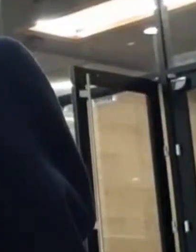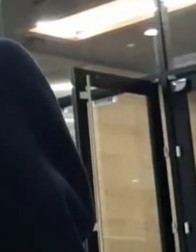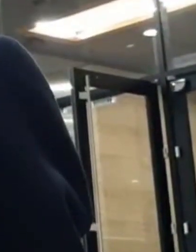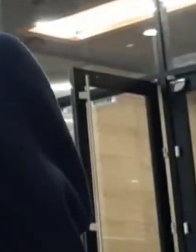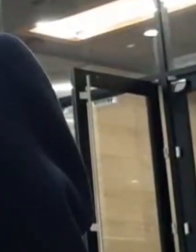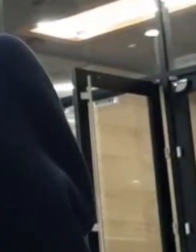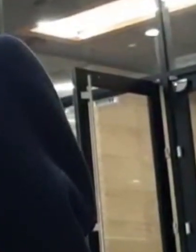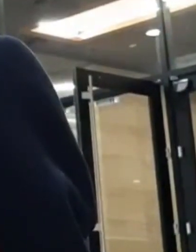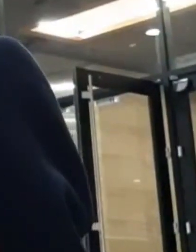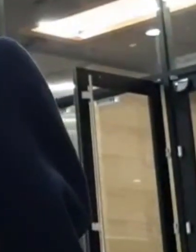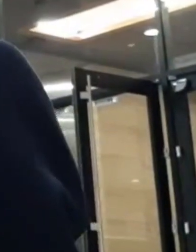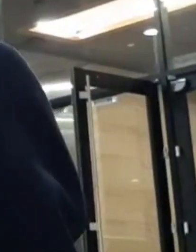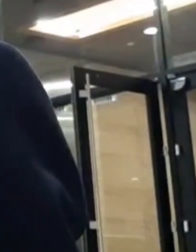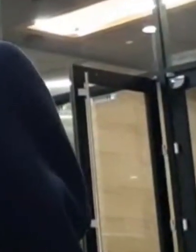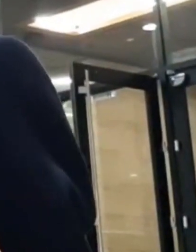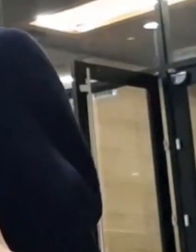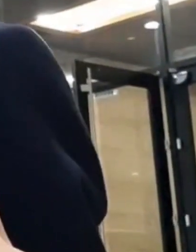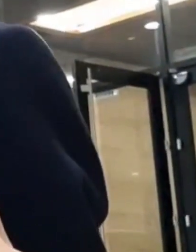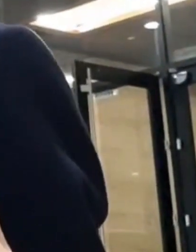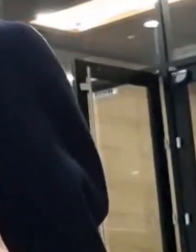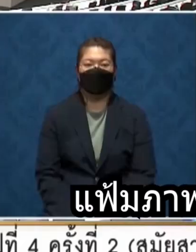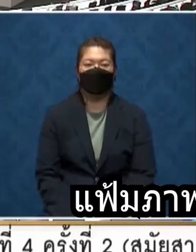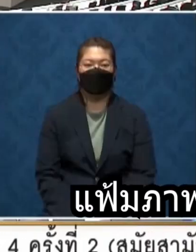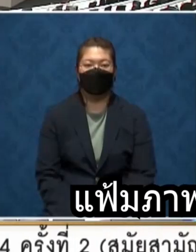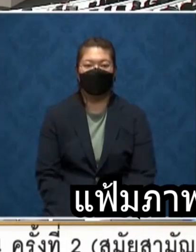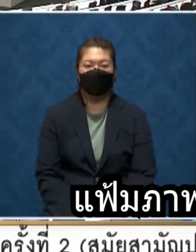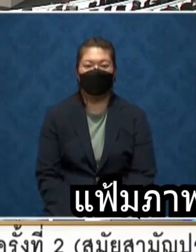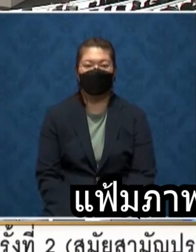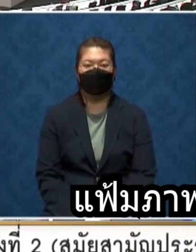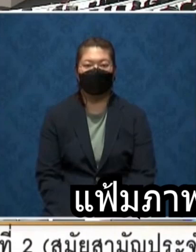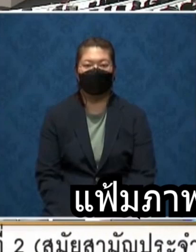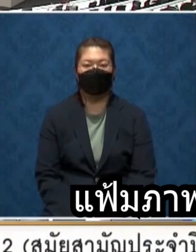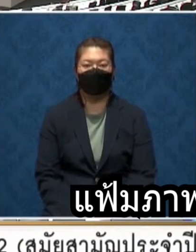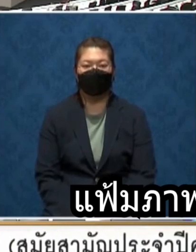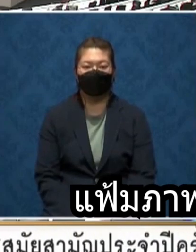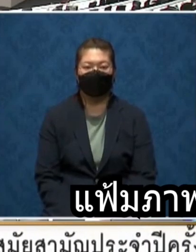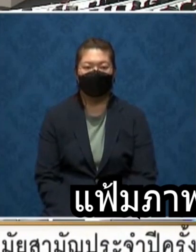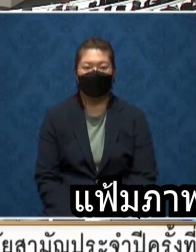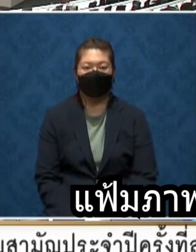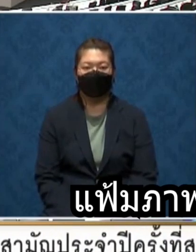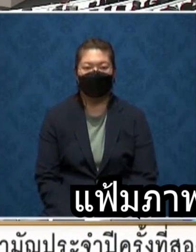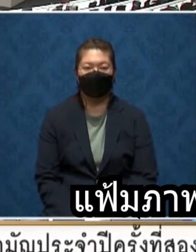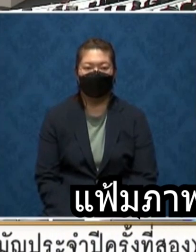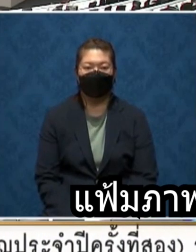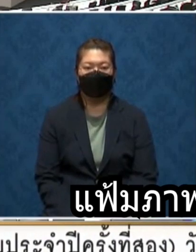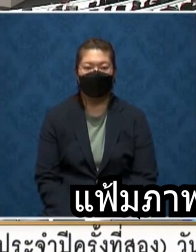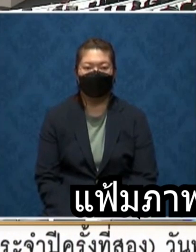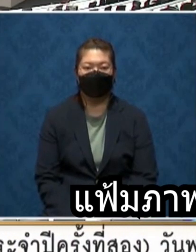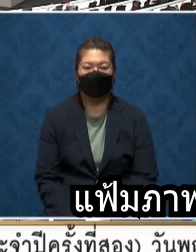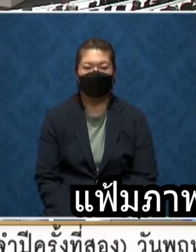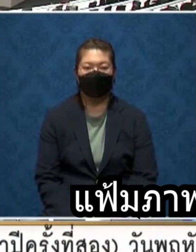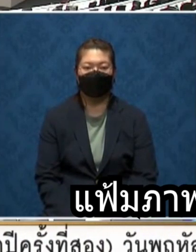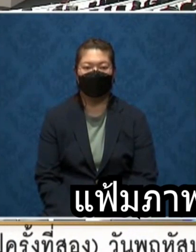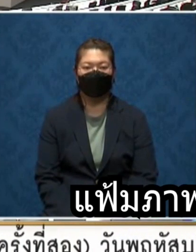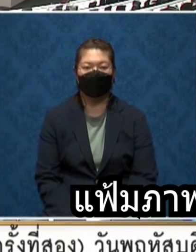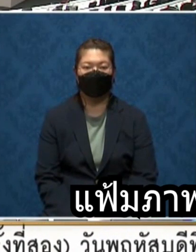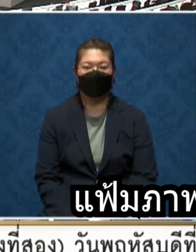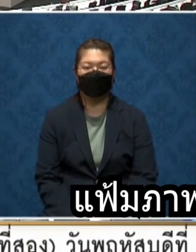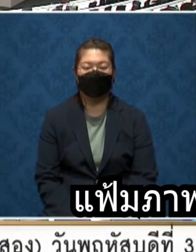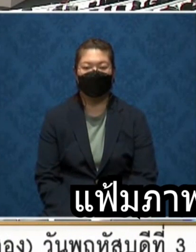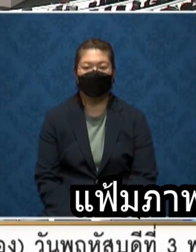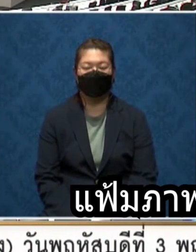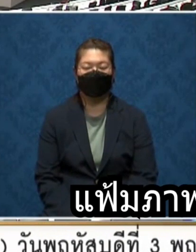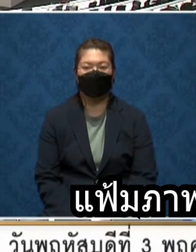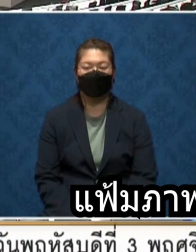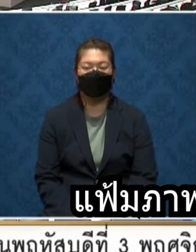ายกรัฐมนตรีและรัฐมนตรีว่าการกระทรวงกลาโหมอาจไม่อยู่ด้วยจึงทำให้เกิดเขาเรียกว่าการแบ่งไพ่พลกันก็นั่นคือปัญหาใ